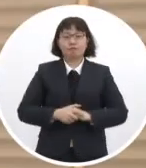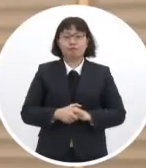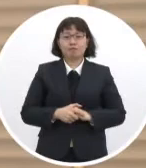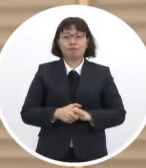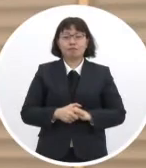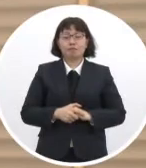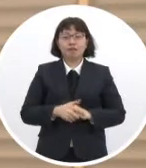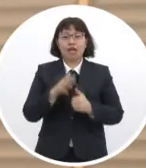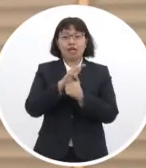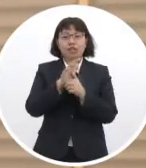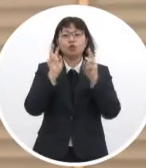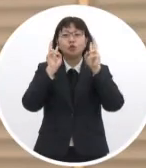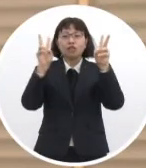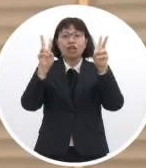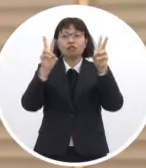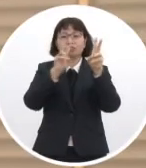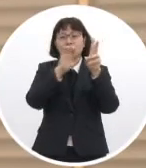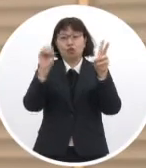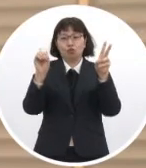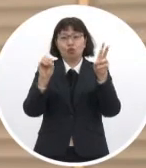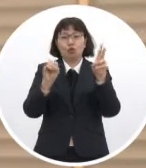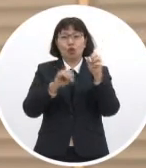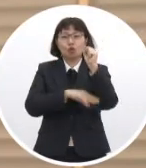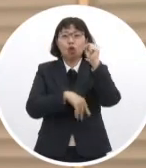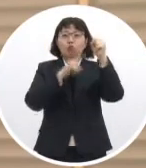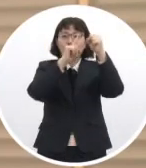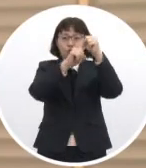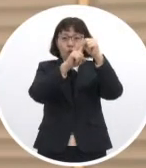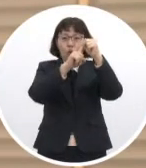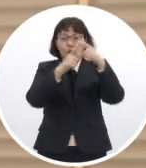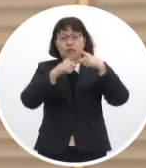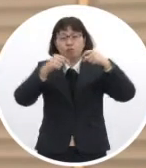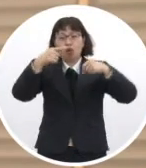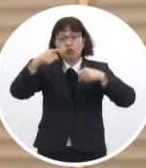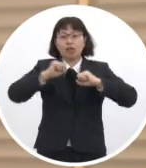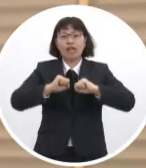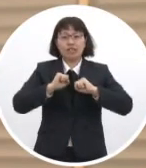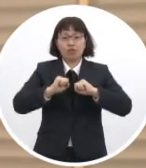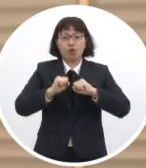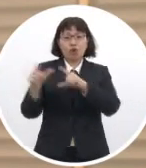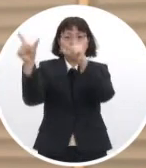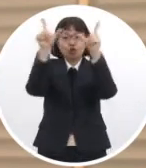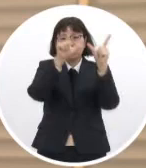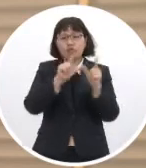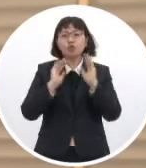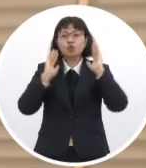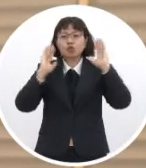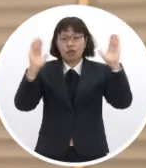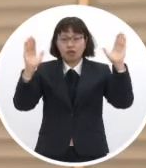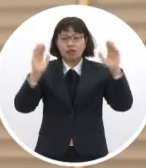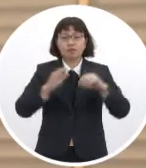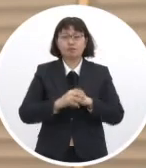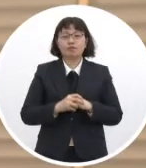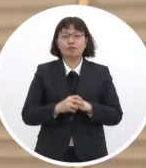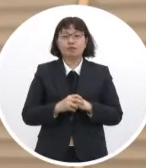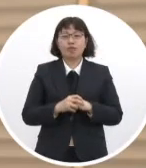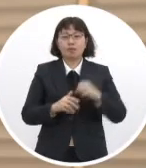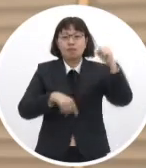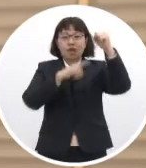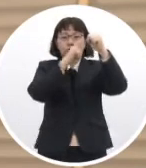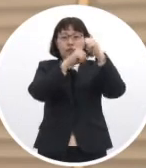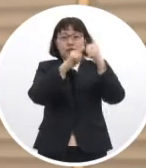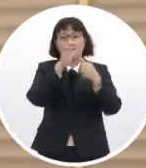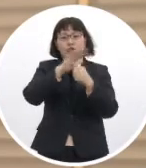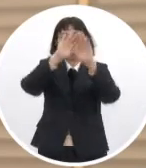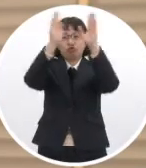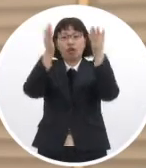愛知ビジョン2020の基本目標は、日本一の元気を暮らしの豊かさに。目指すべき